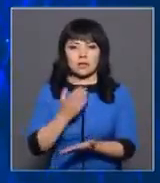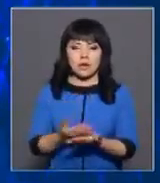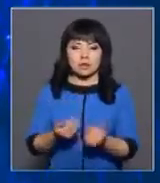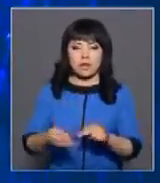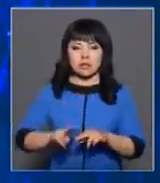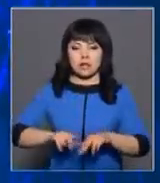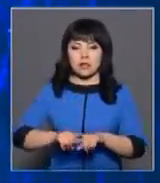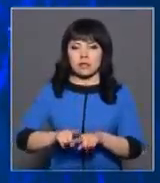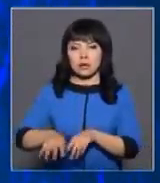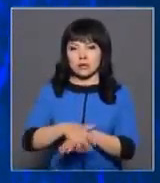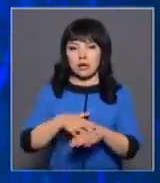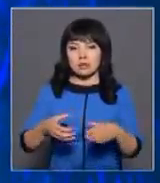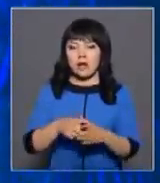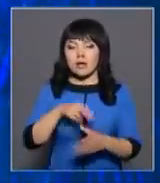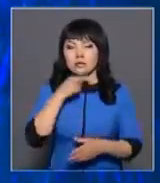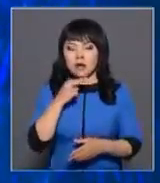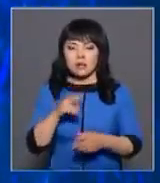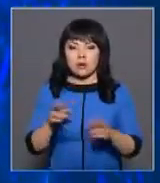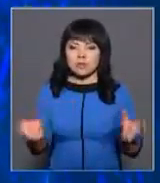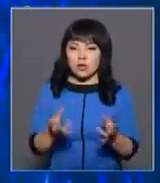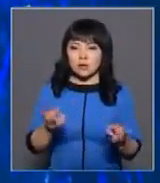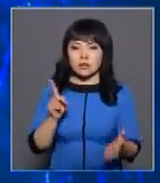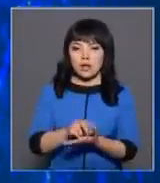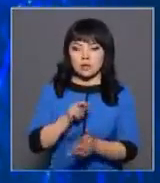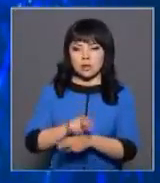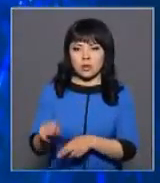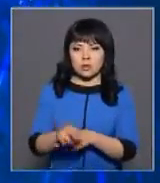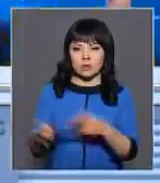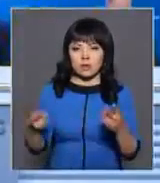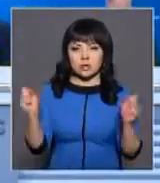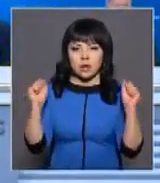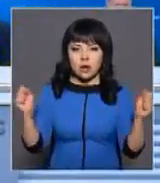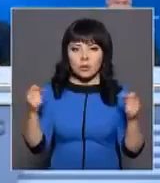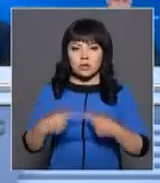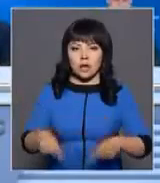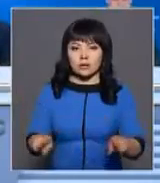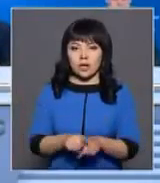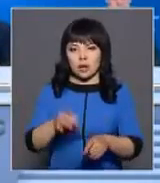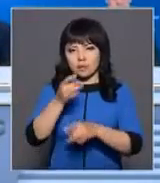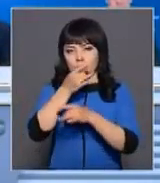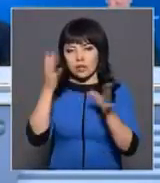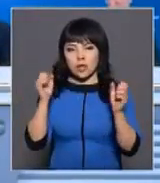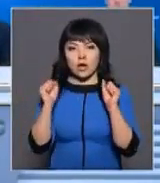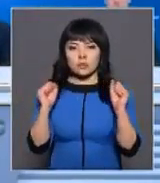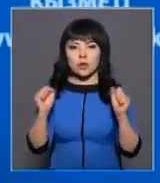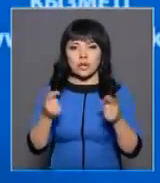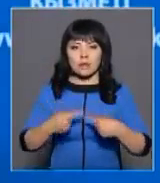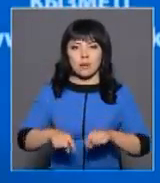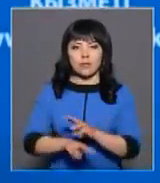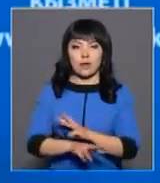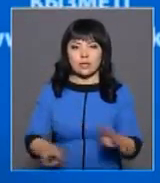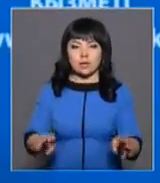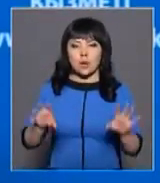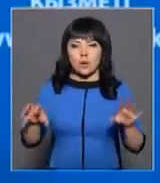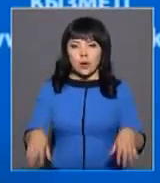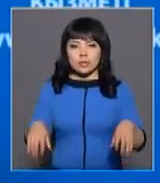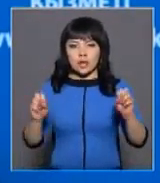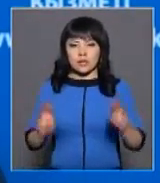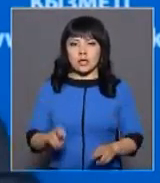түрлеріне дұрыс көңіл бөлінбей келе жатқанын білдіреді. Бүгін орталық коммуникациялар қызметіне келген мәдениет және спорт министрлігі комитетінің